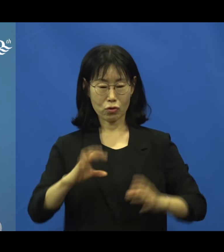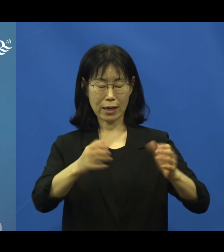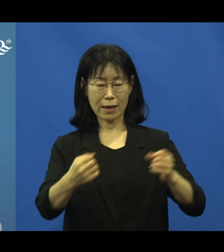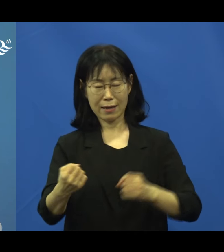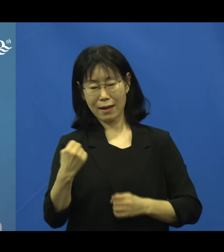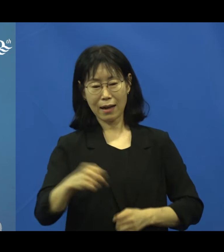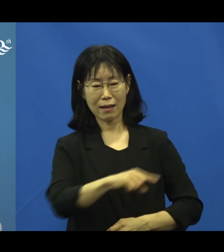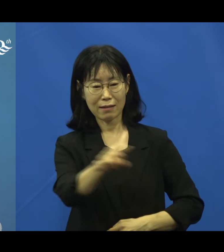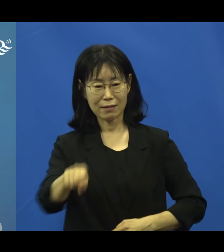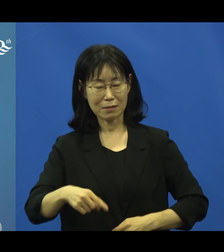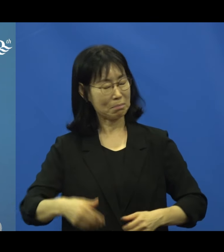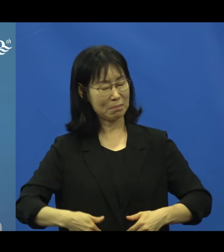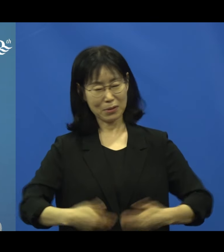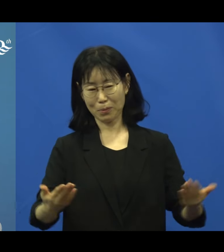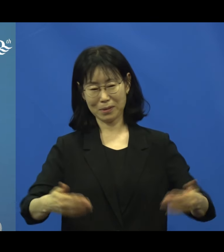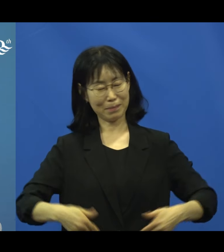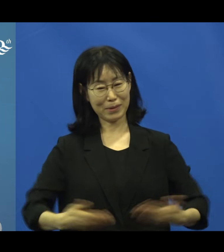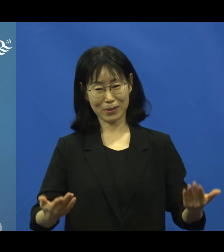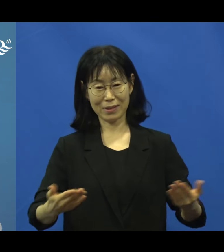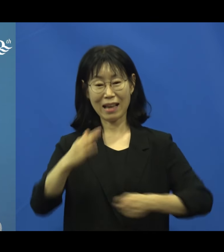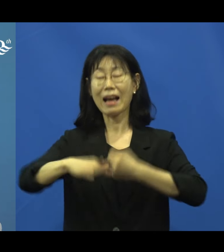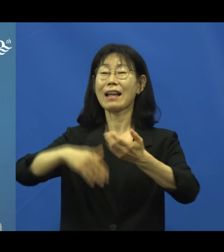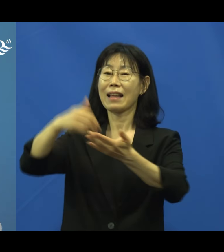막 의존하는데 하나님이